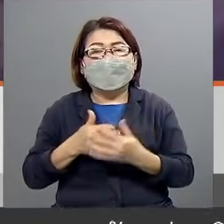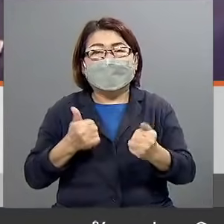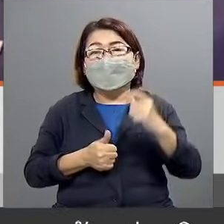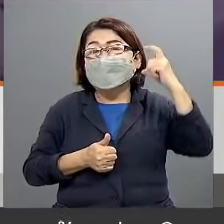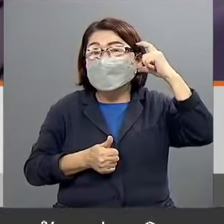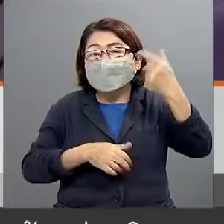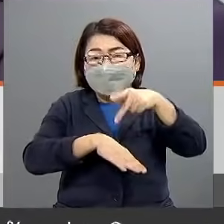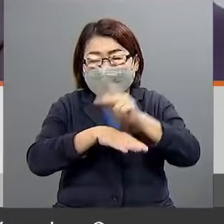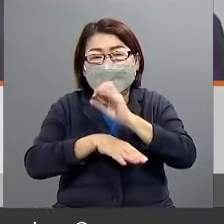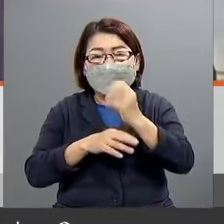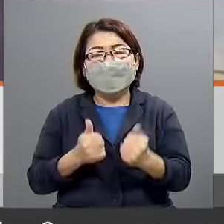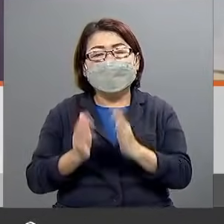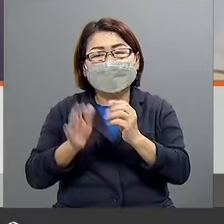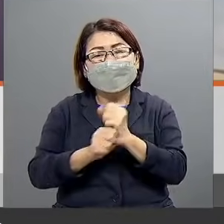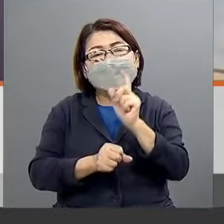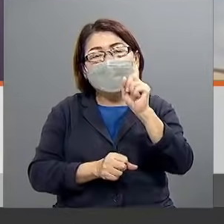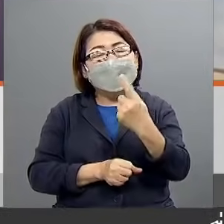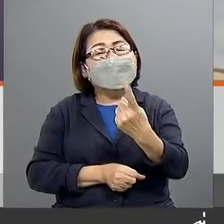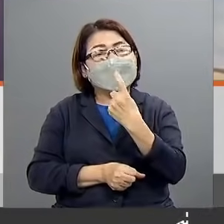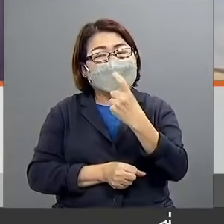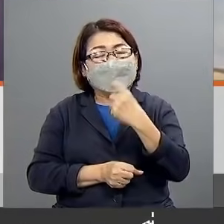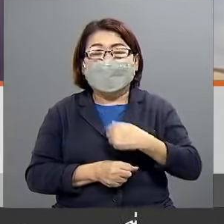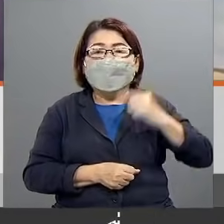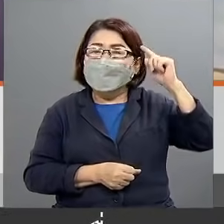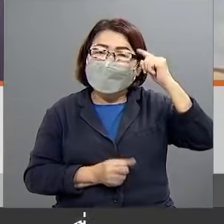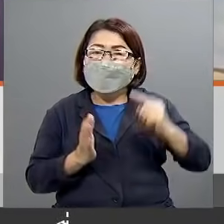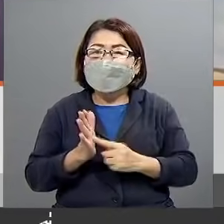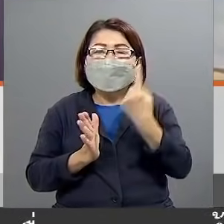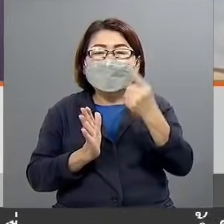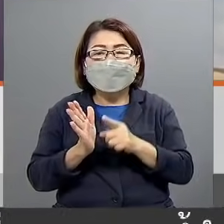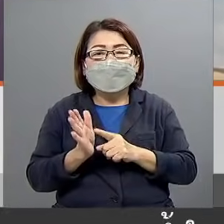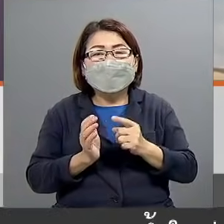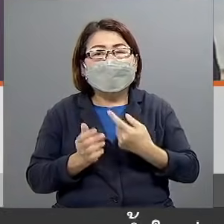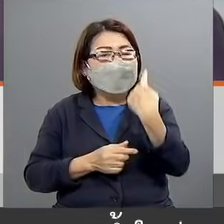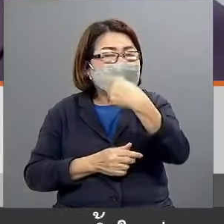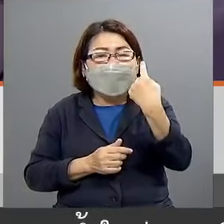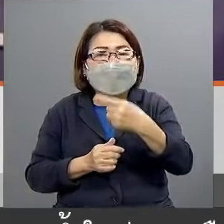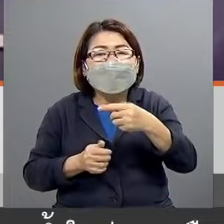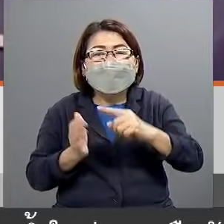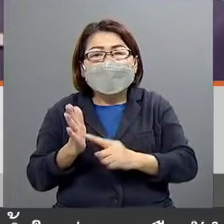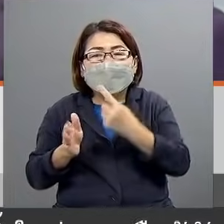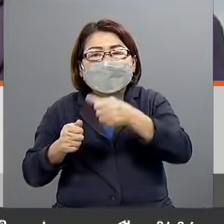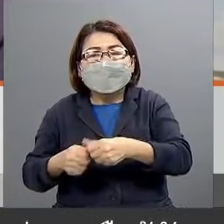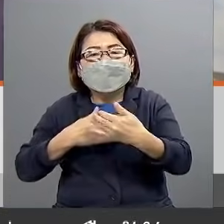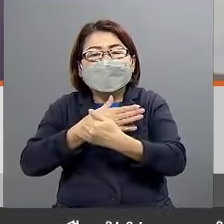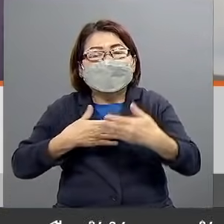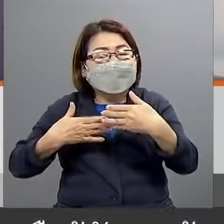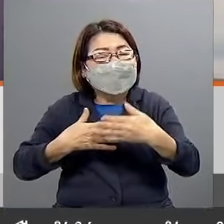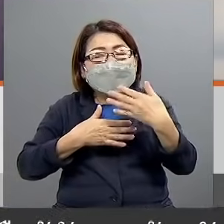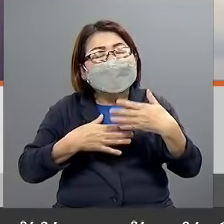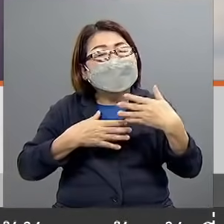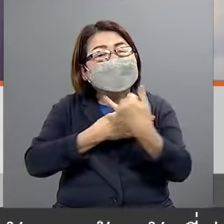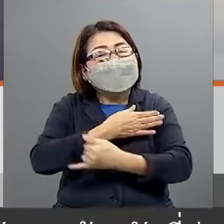ราบต้นตอของโควิด -19 ค่ะจึงได้สั่งให้ประชาคมข่าวกรองสหรัฐอเมริกาสอบสวนแล้วก็รายงานกลับมาภายใน90